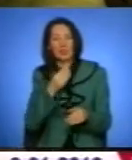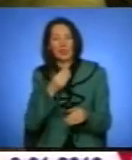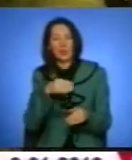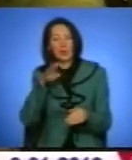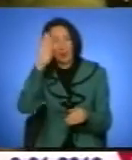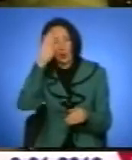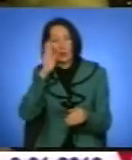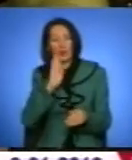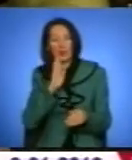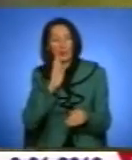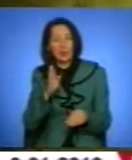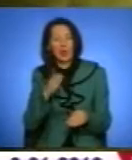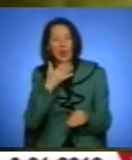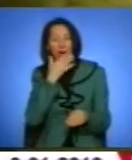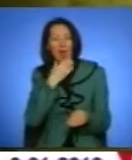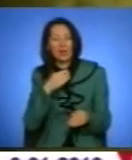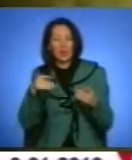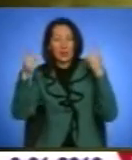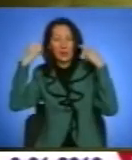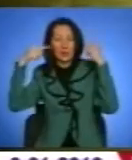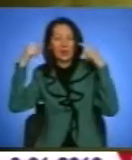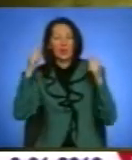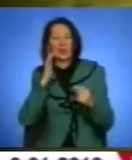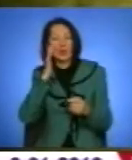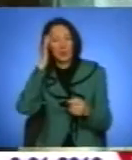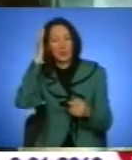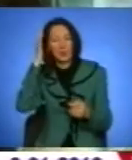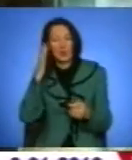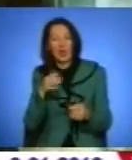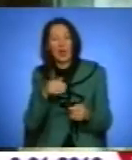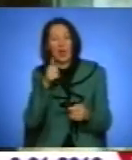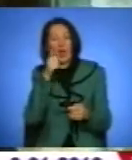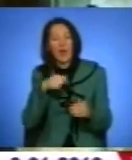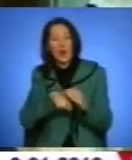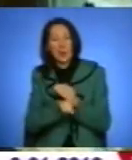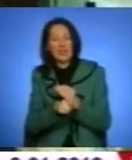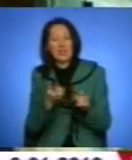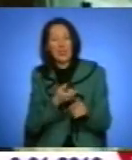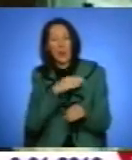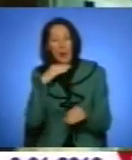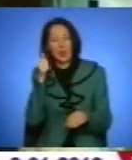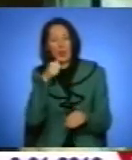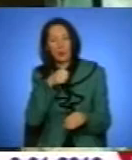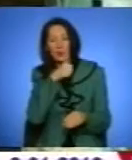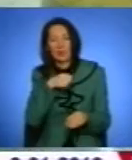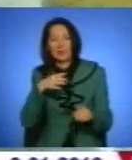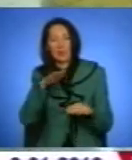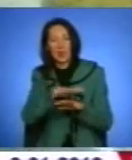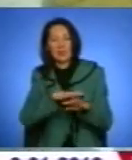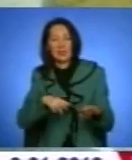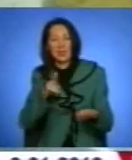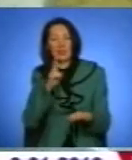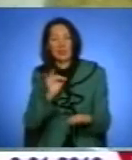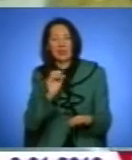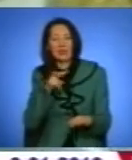была хорошая творческая мысль. У печері оптимістичні багато таємниць. Зал «Циклоп». Тут відкрили перший у світі підземний